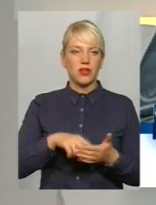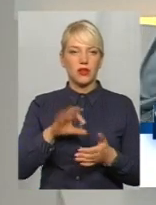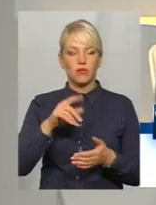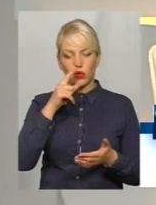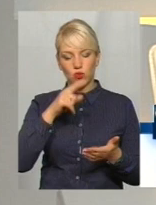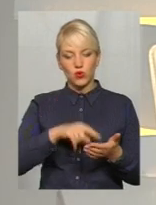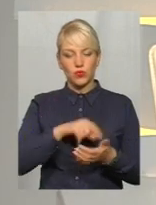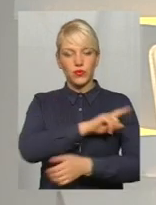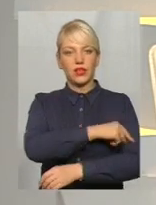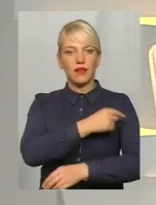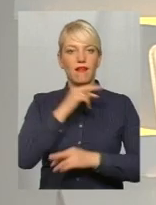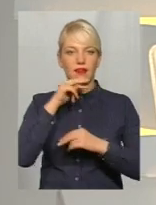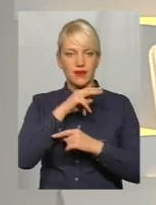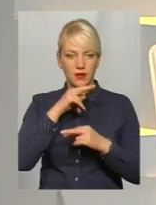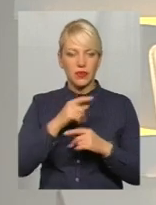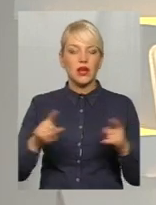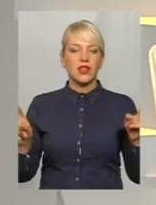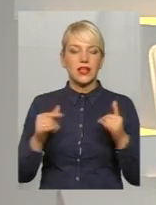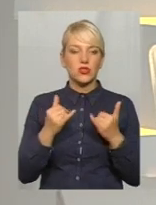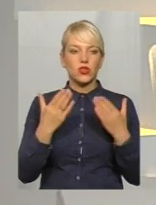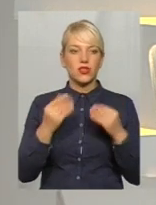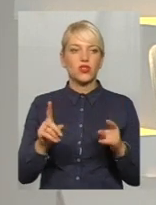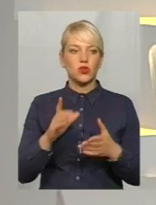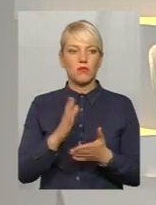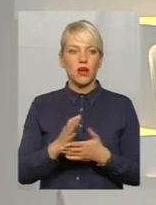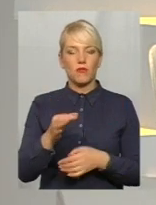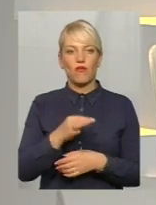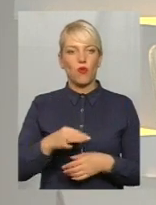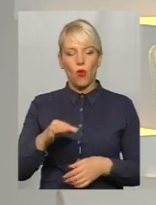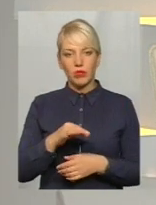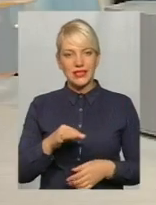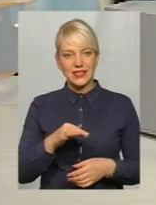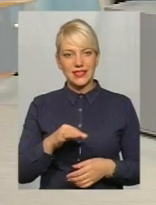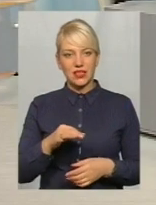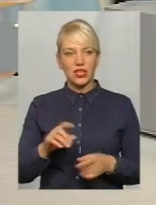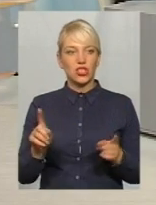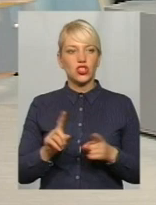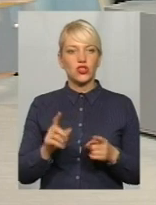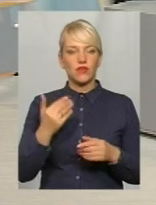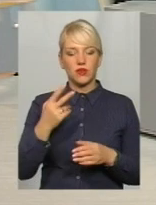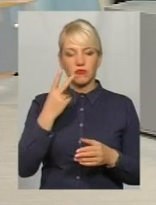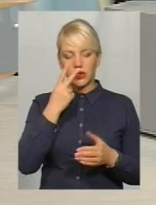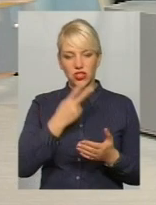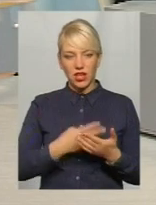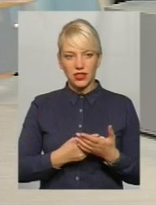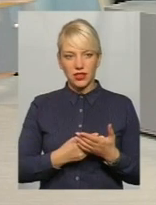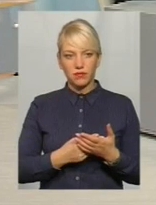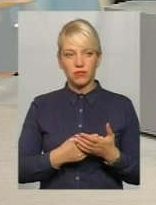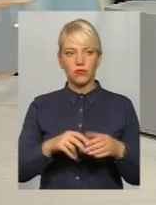доступні ліки, на сьогоднішній день що маємо в області і в чому ви вбачаєте,